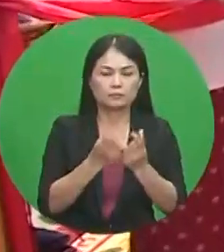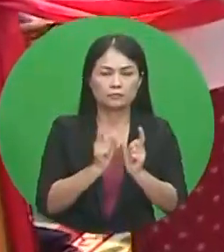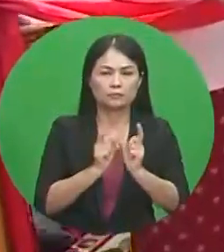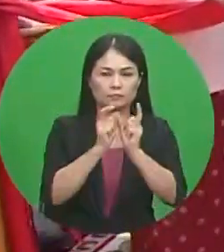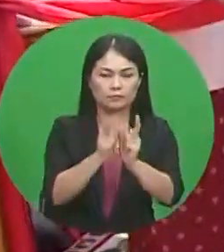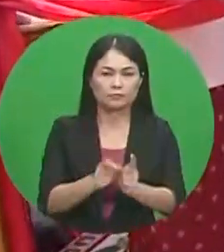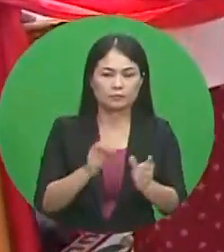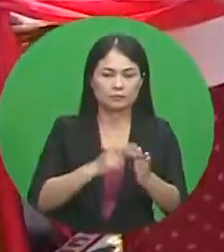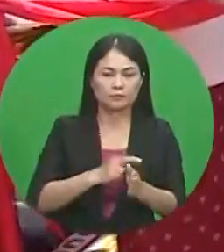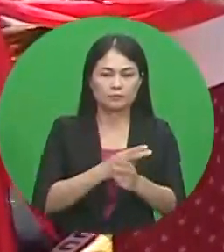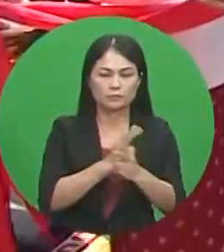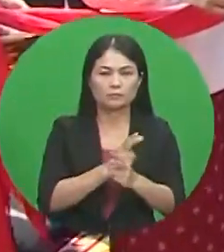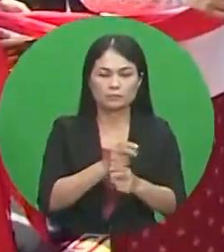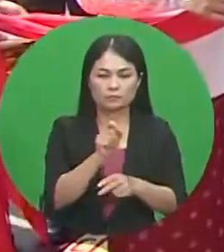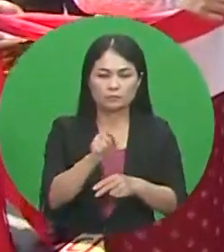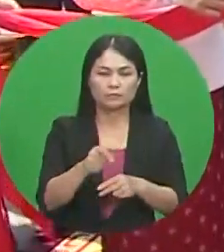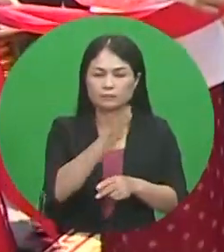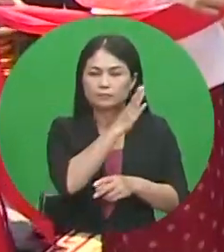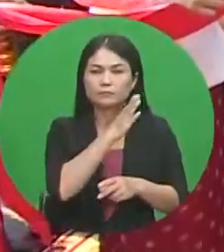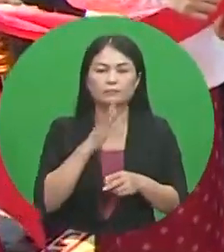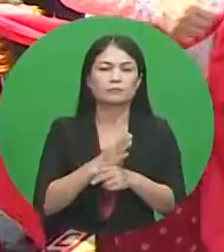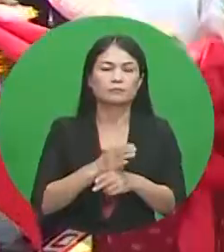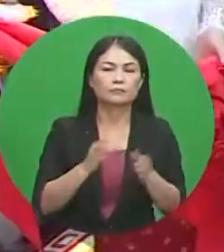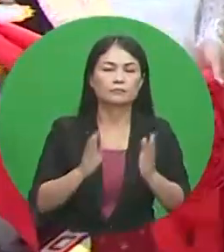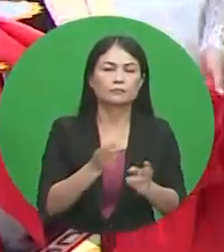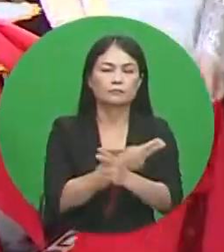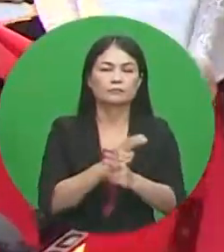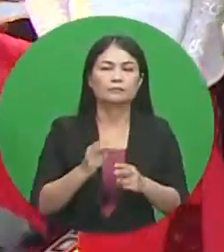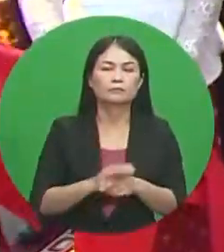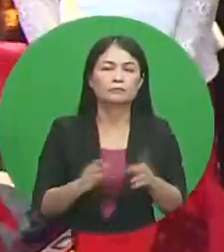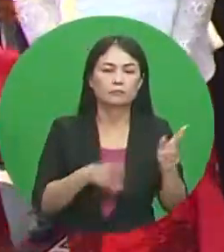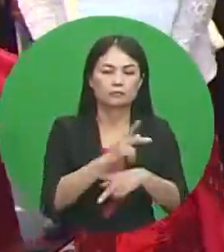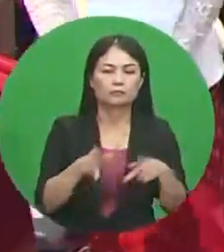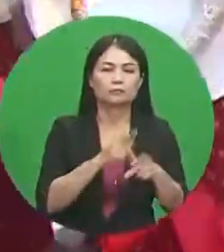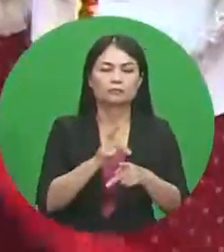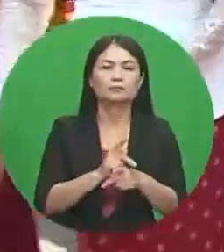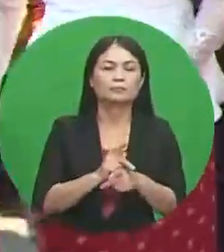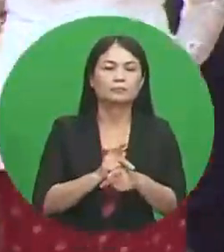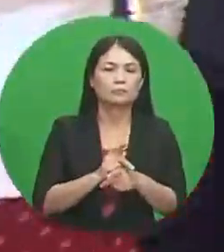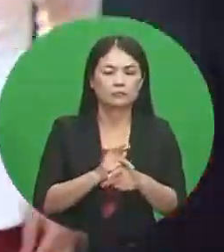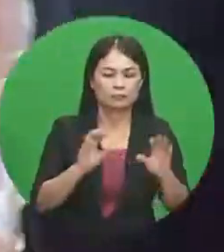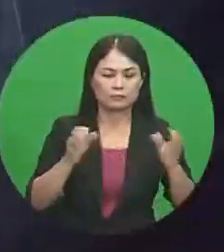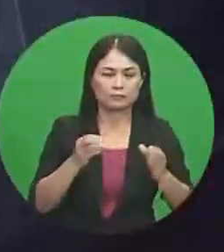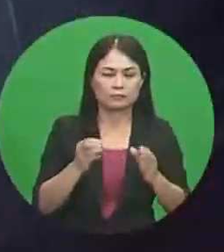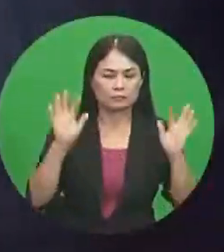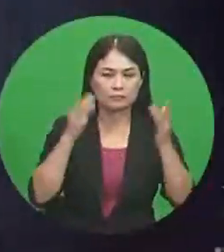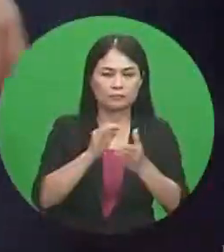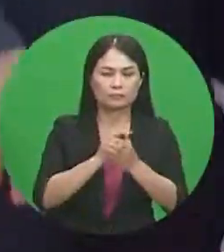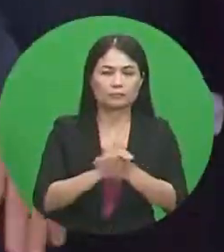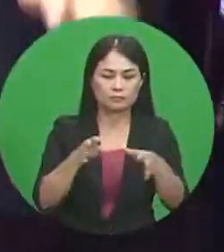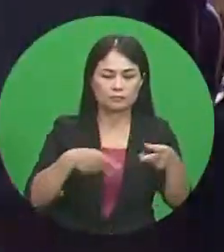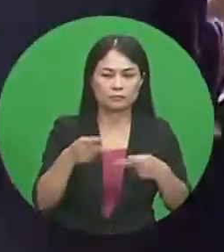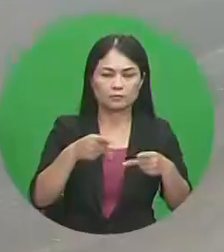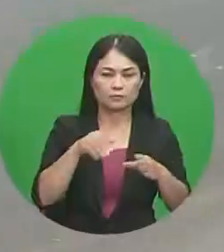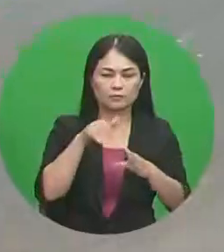ញ្ជូនផលិតផលដំណាំកសិផលនិងកសិឧស្សាហកម្មរបស់ប្រជាពលរដ្ឋនិងក្រុមហ៊ុនធុរកិច្ចទៅកាន់ទីផ្សារ